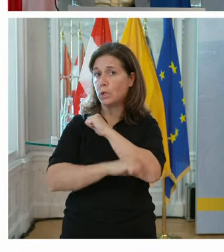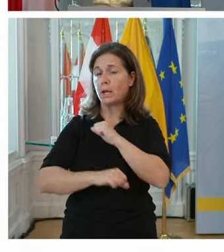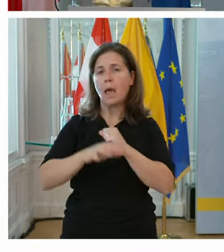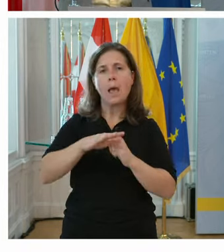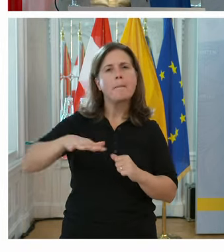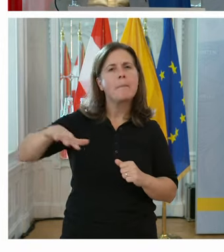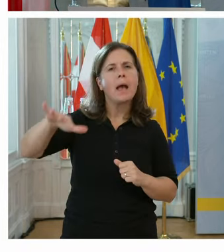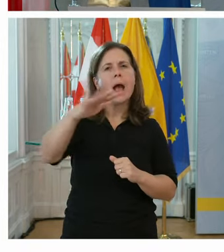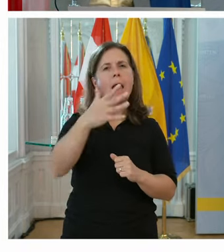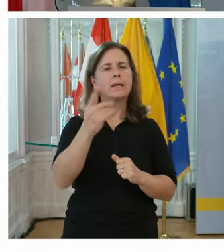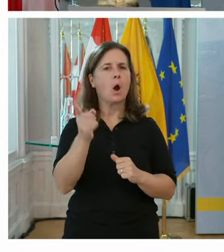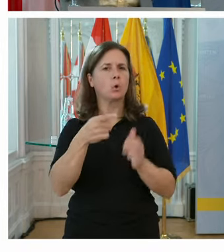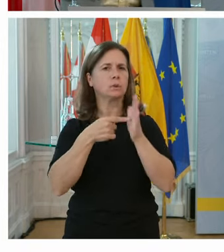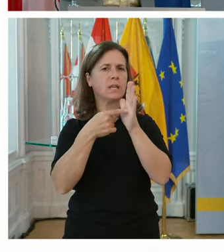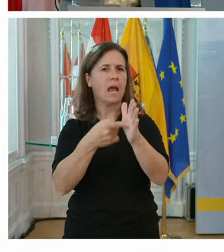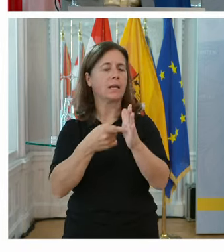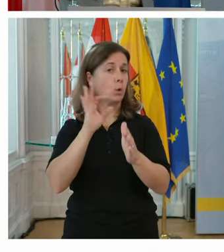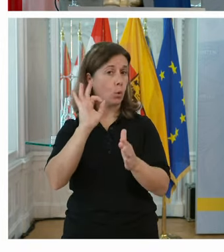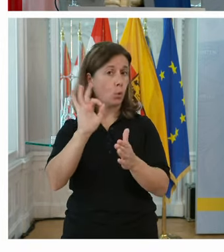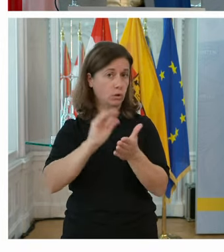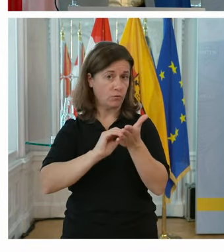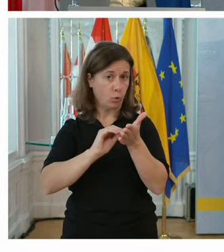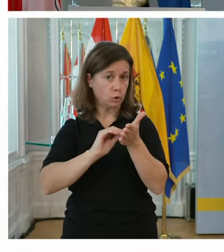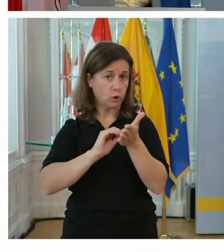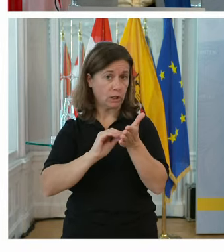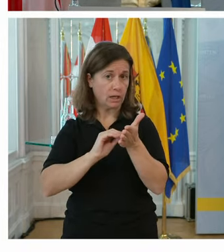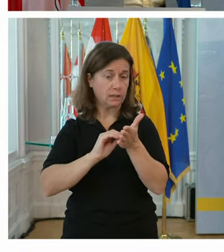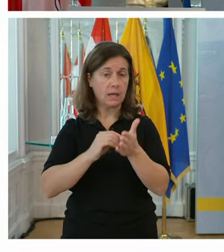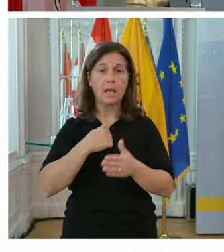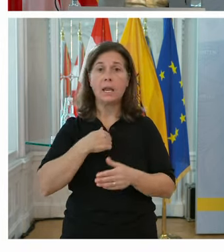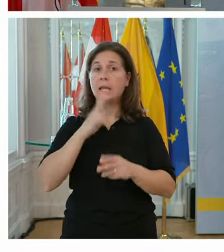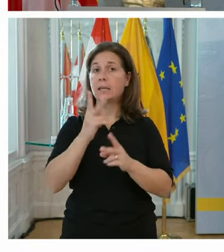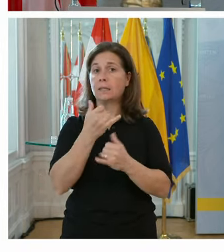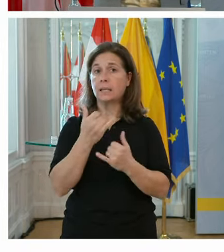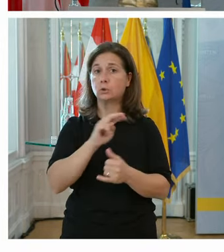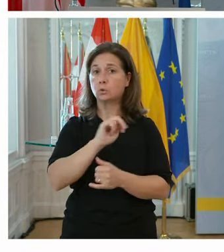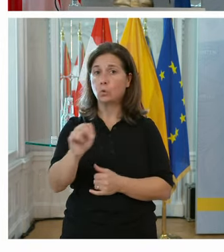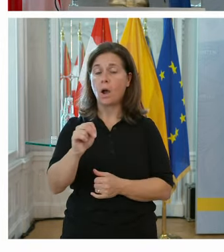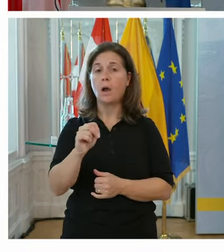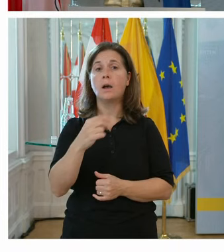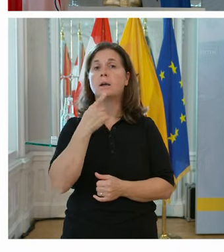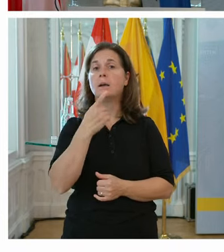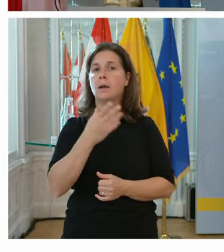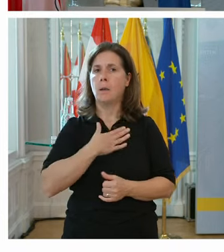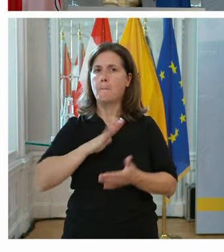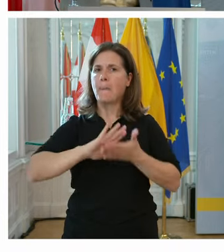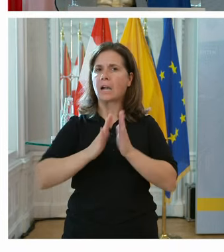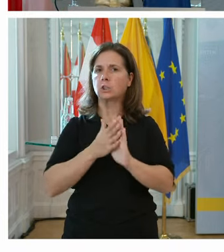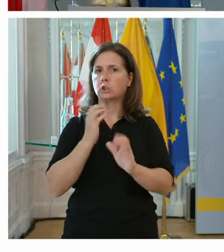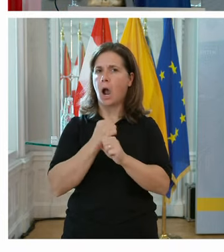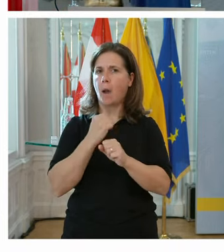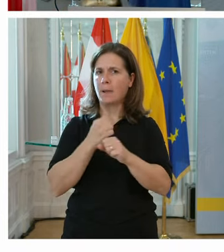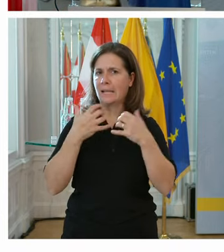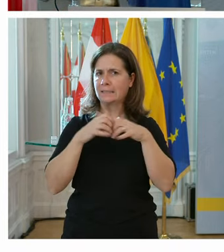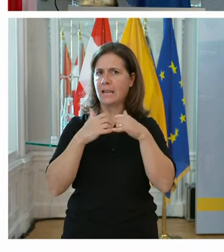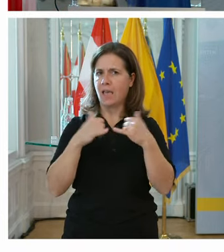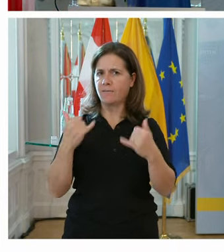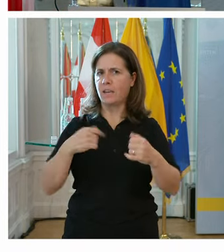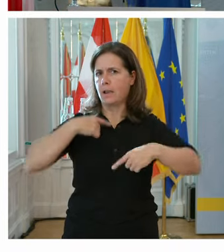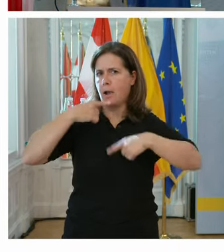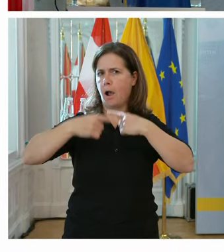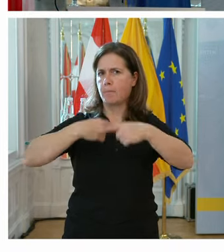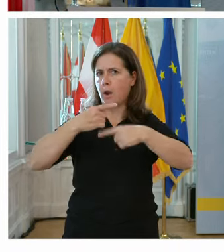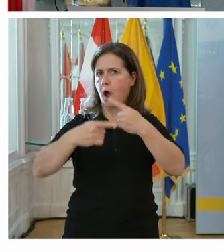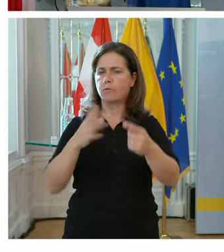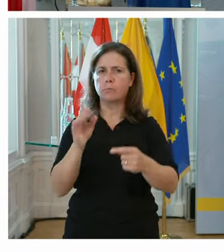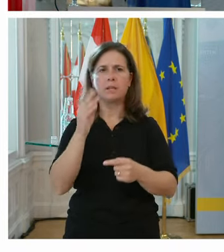die einfach sagen, dass das gut funktionieren kann. Ich kann jetzt nur hergehen und aus meiner praktischen Arbeit berichten und Ihnen erzählen, wie es bei uns so